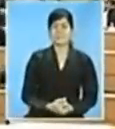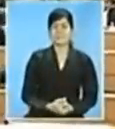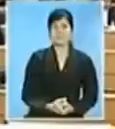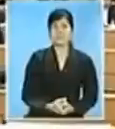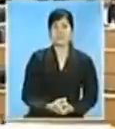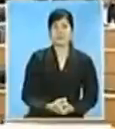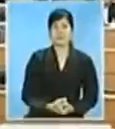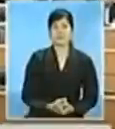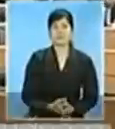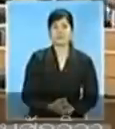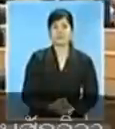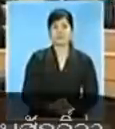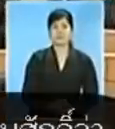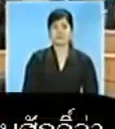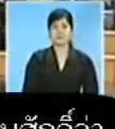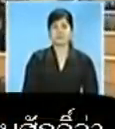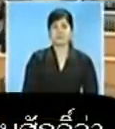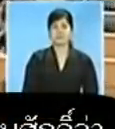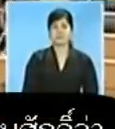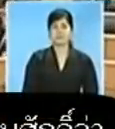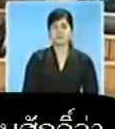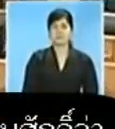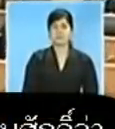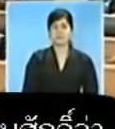อยู่ในความสงบด้วยครับ